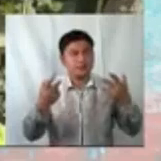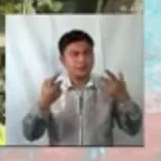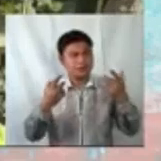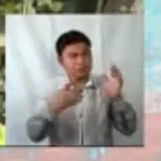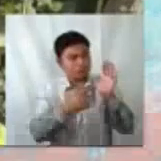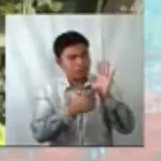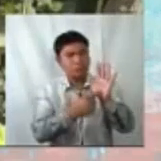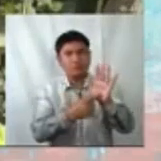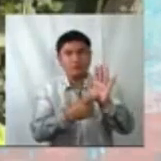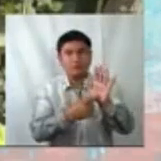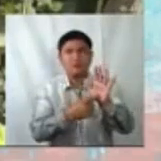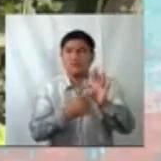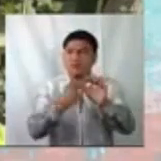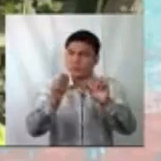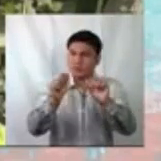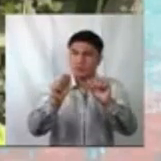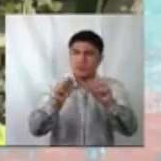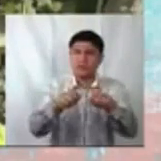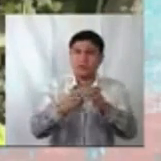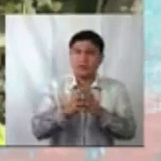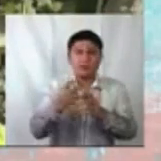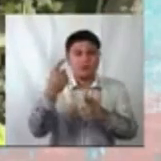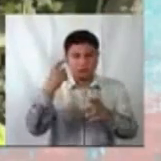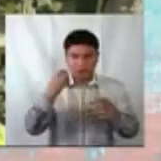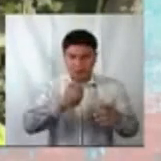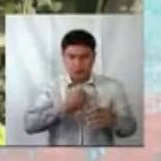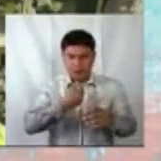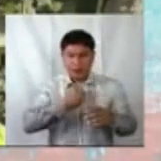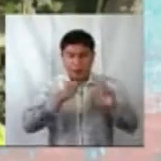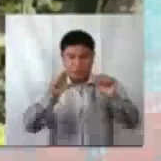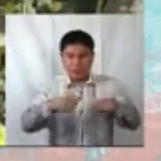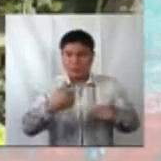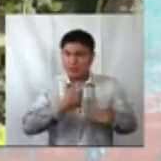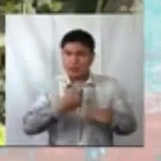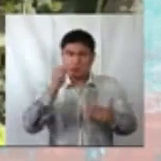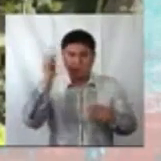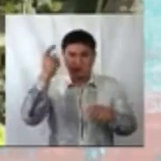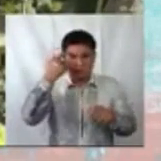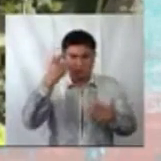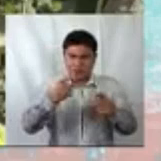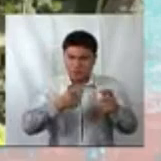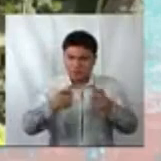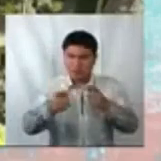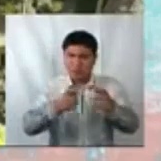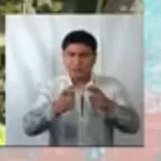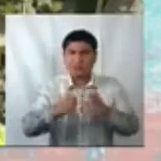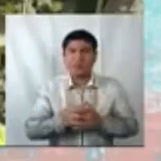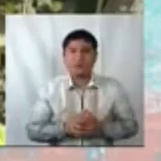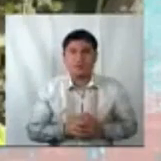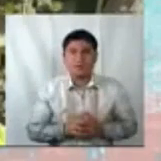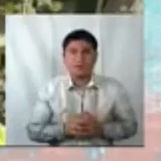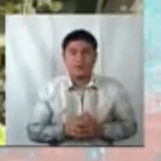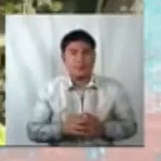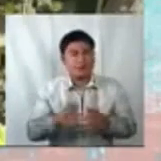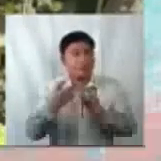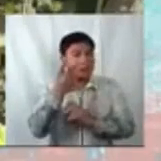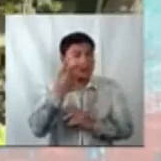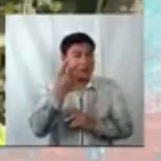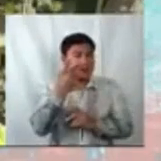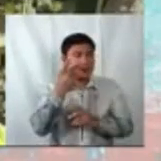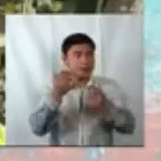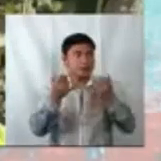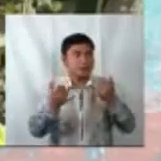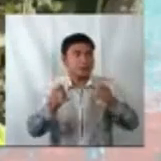our capacity for self-government. Diba? So, yan ang ating makikita natin dito. But